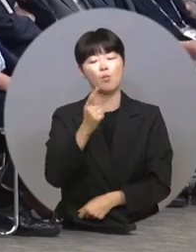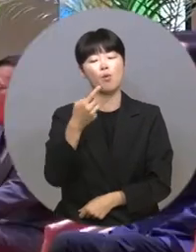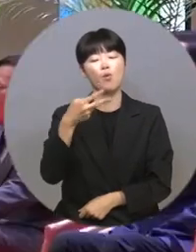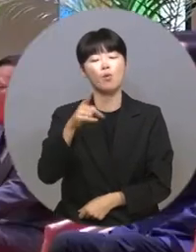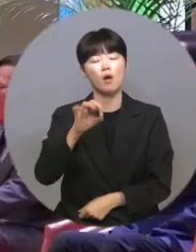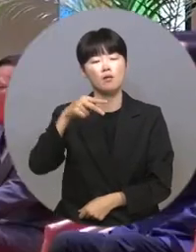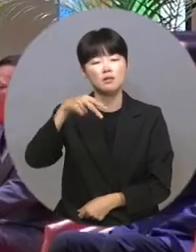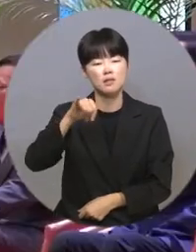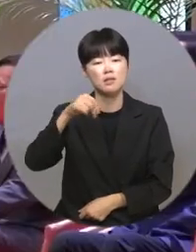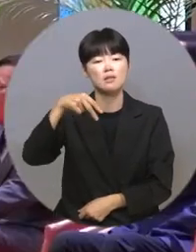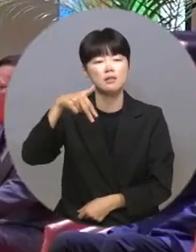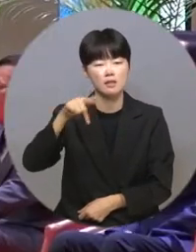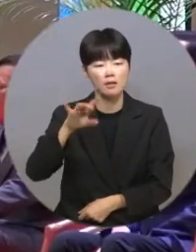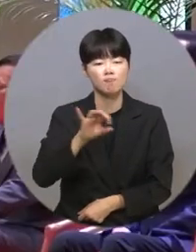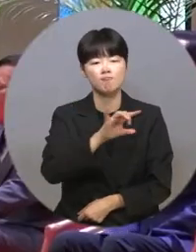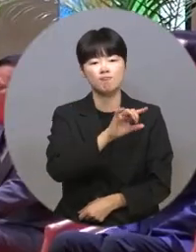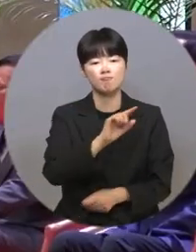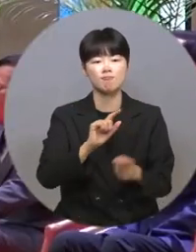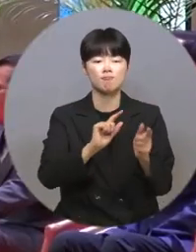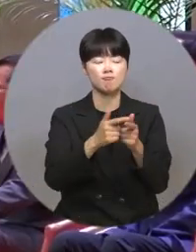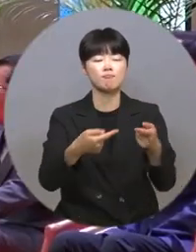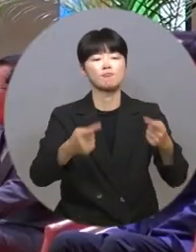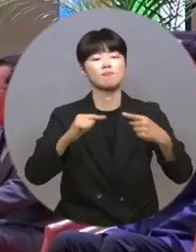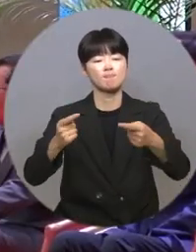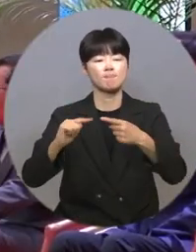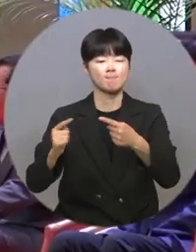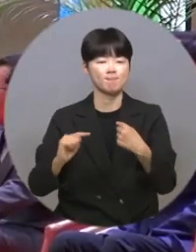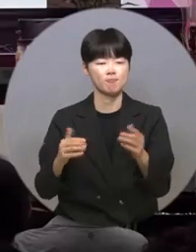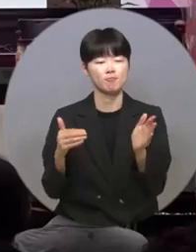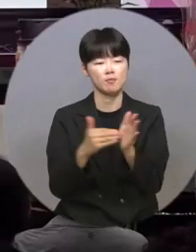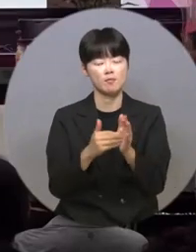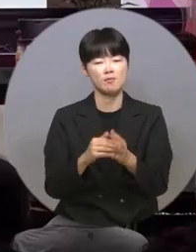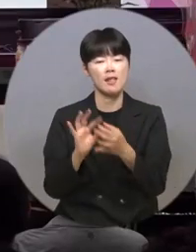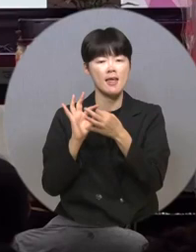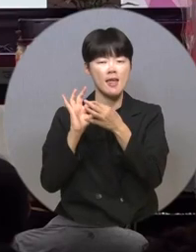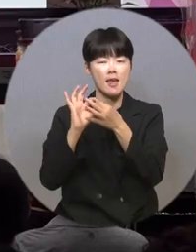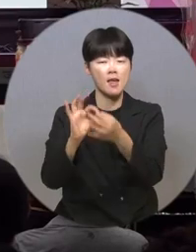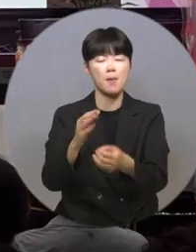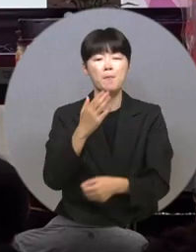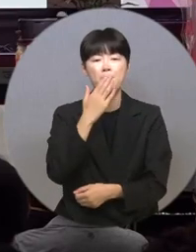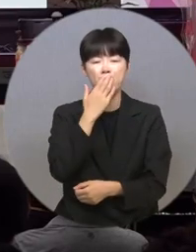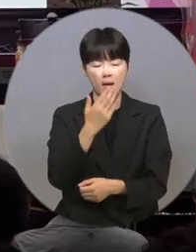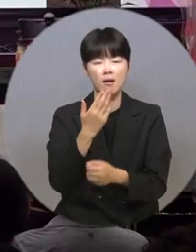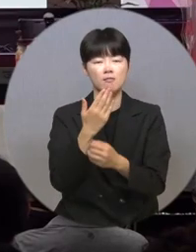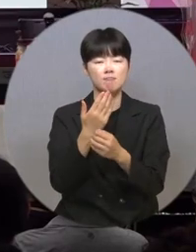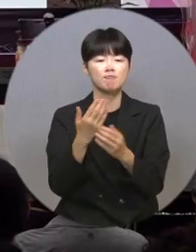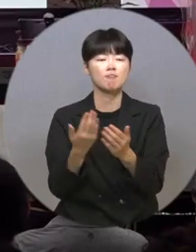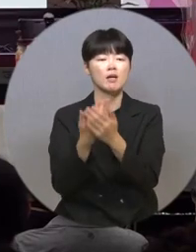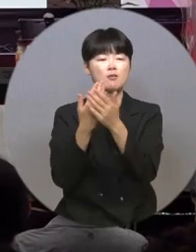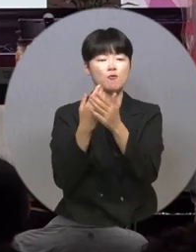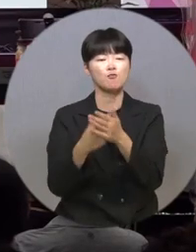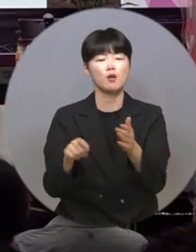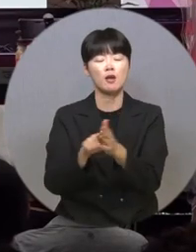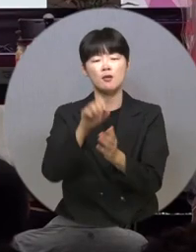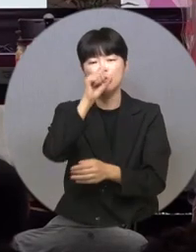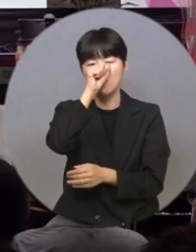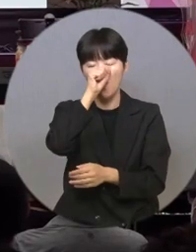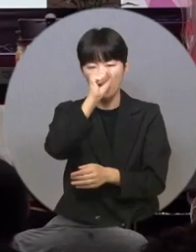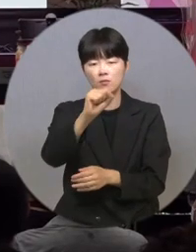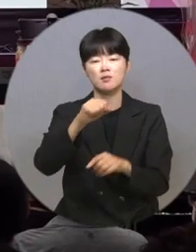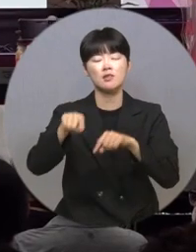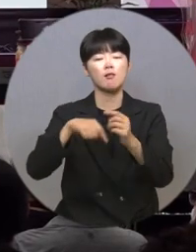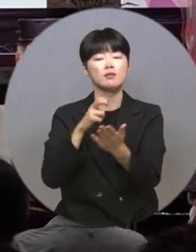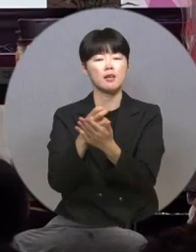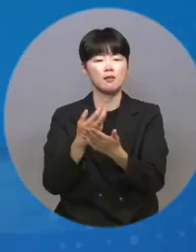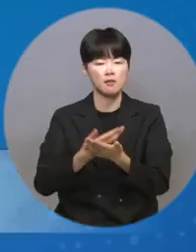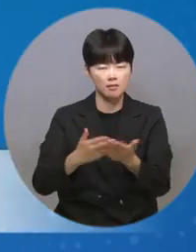열린 행사는 지속가능한 발전을 실현하기 위한 주요 정책을 공유하고 우수 사례를 소개하는 자리를